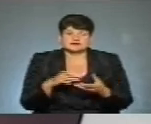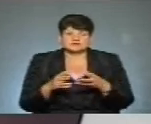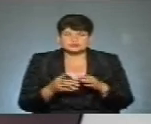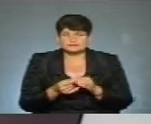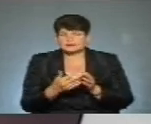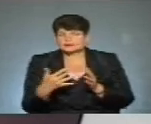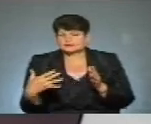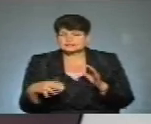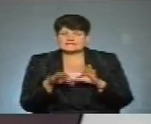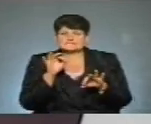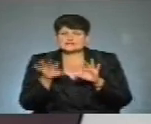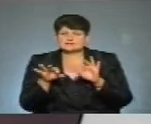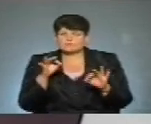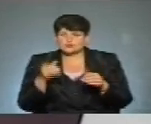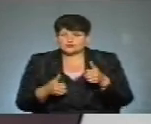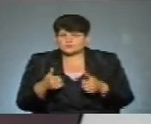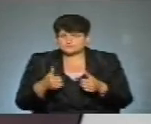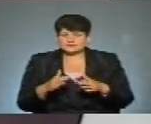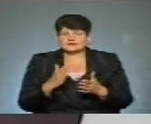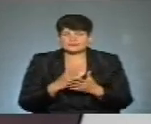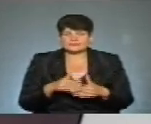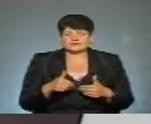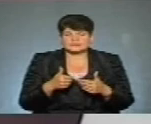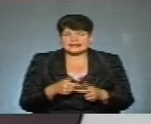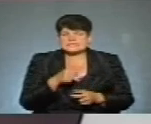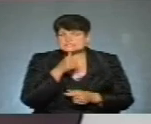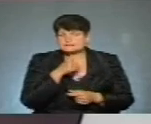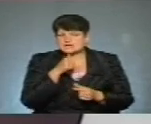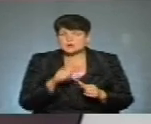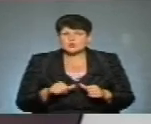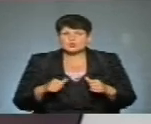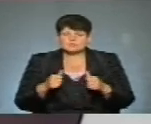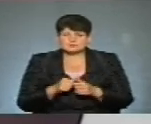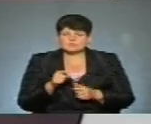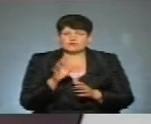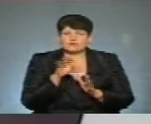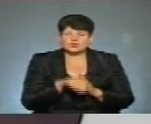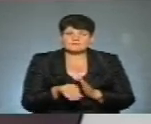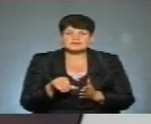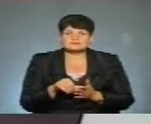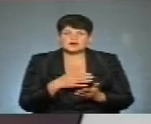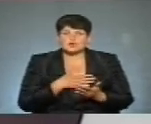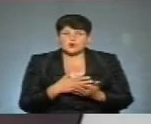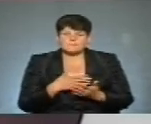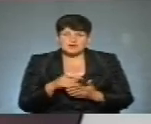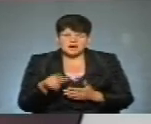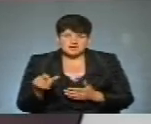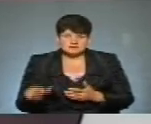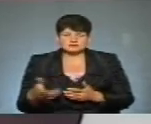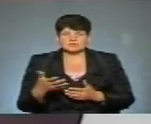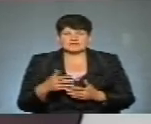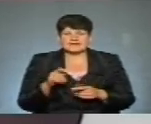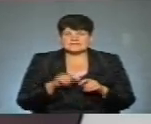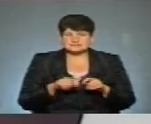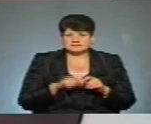кількох етапів відбору і засновані на рекомендаціях експертної комісії. До неї входять представники громадськості, експерти медіаринку